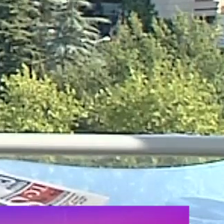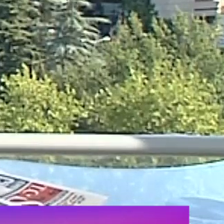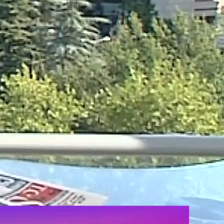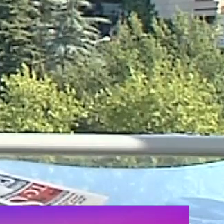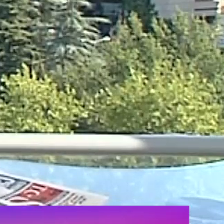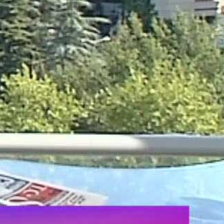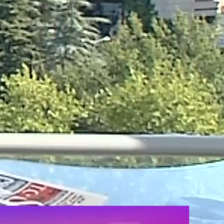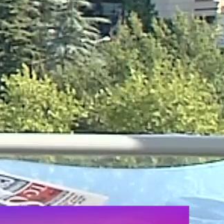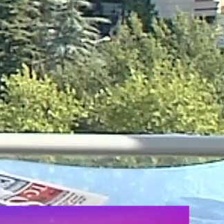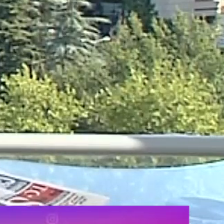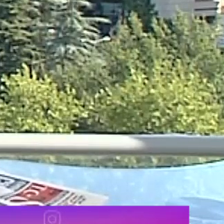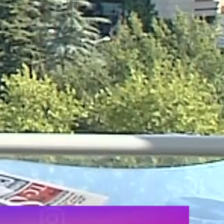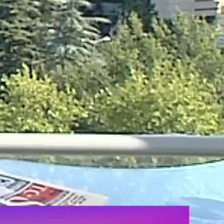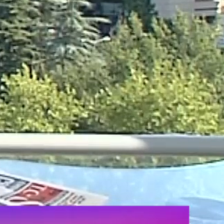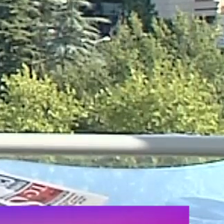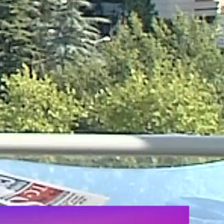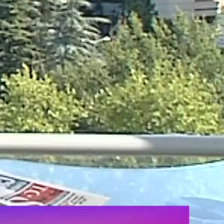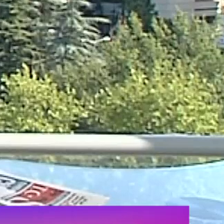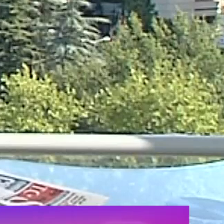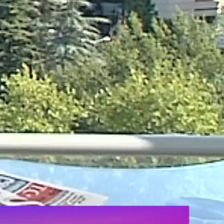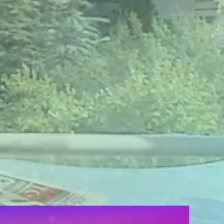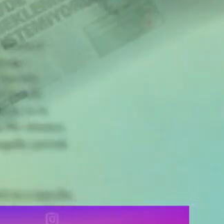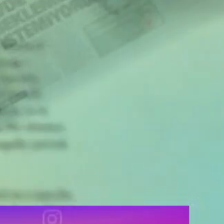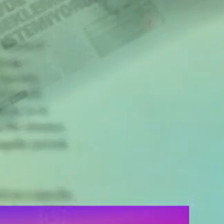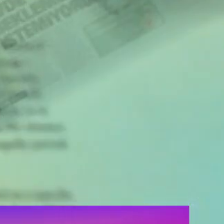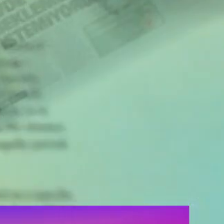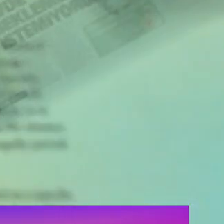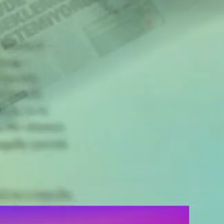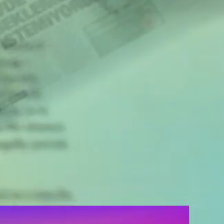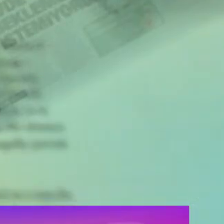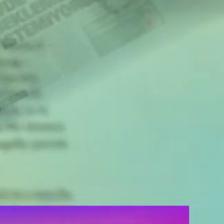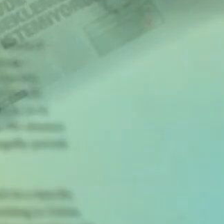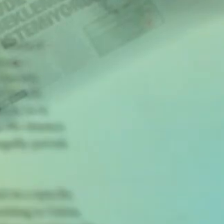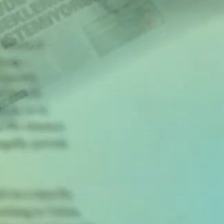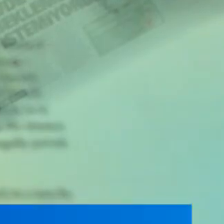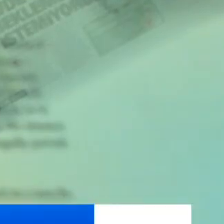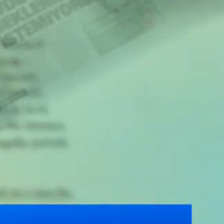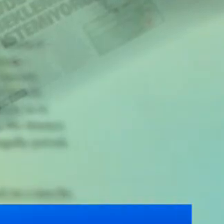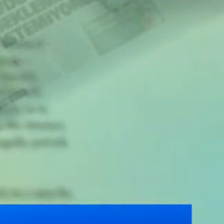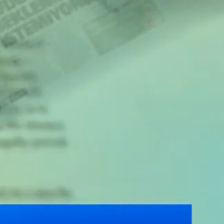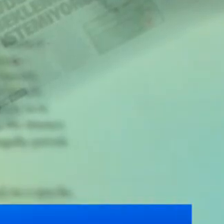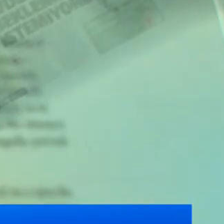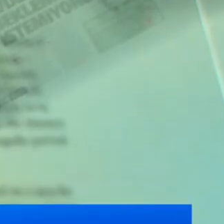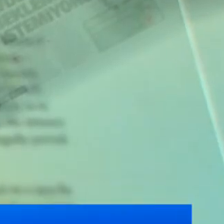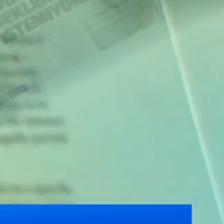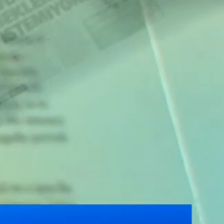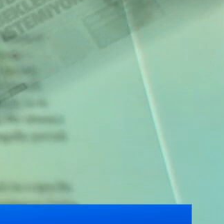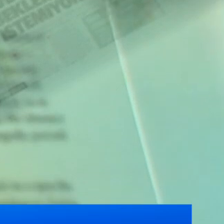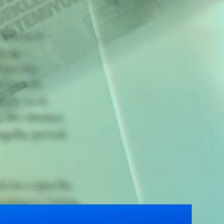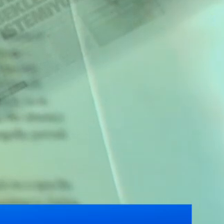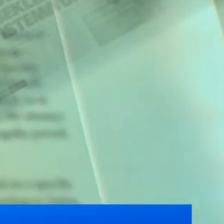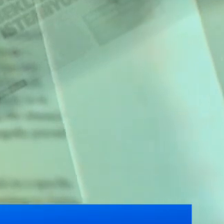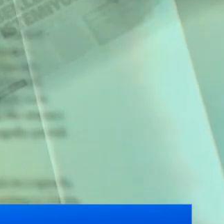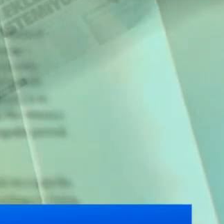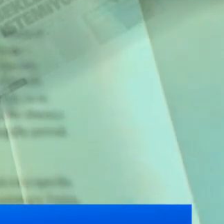paylaşma imkanımız olsun. Aşı inadı kırılırsa Delta'yı boğarız. İkinci plana düşmemesi gereken en